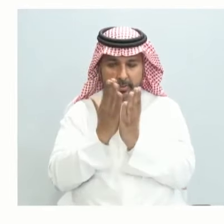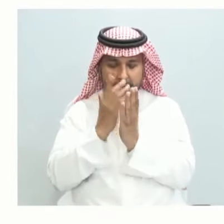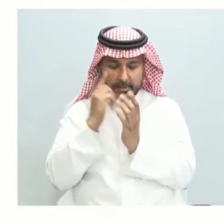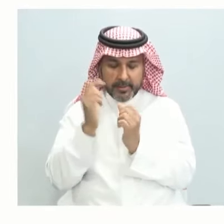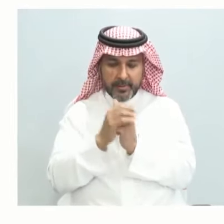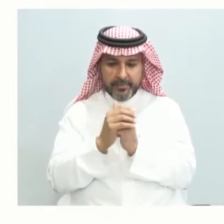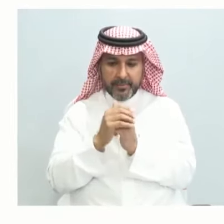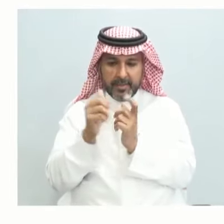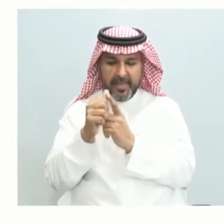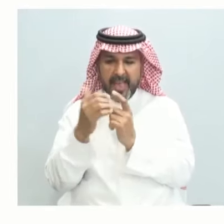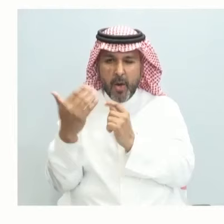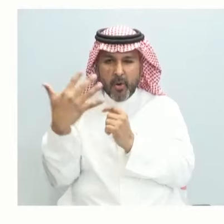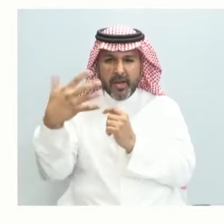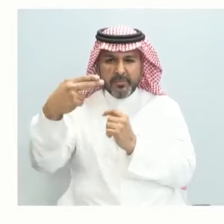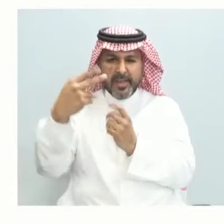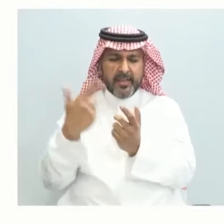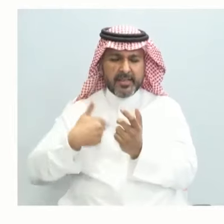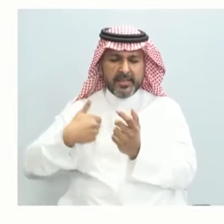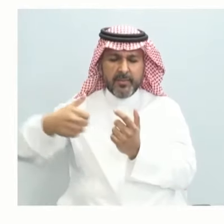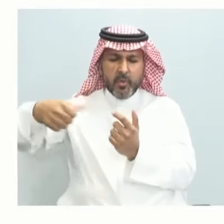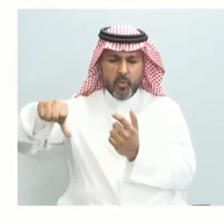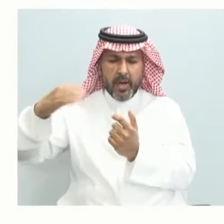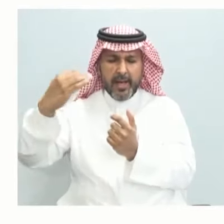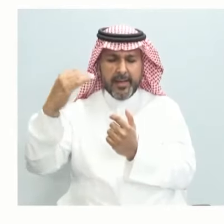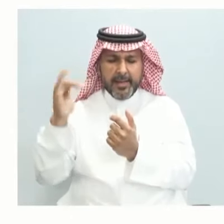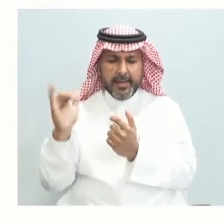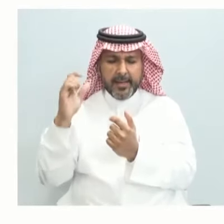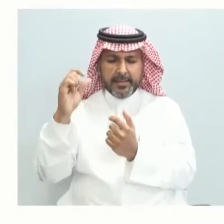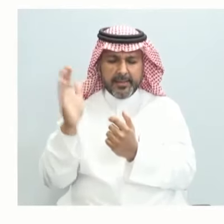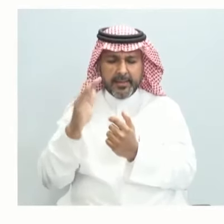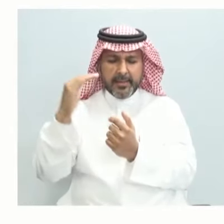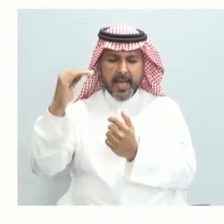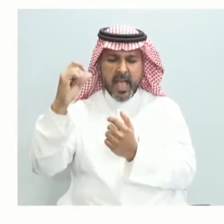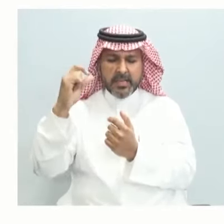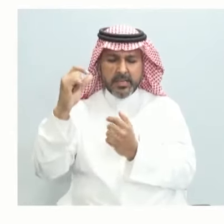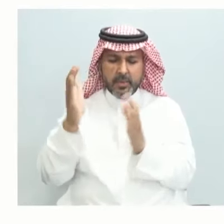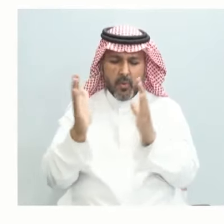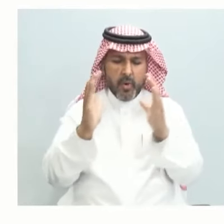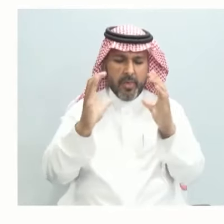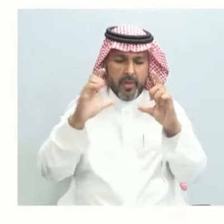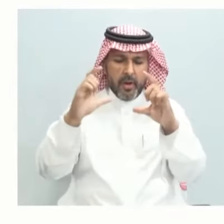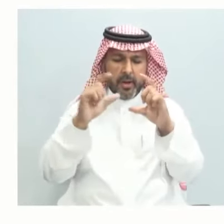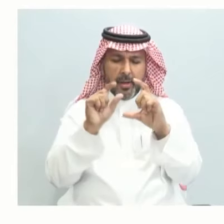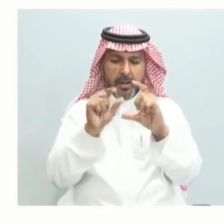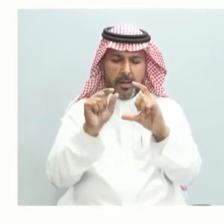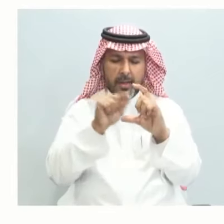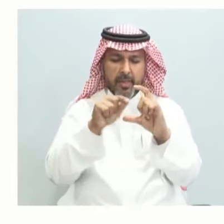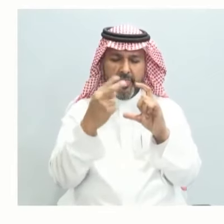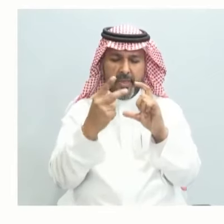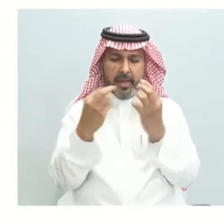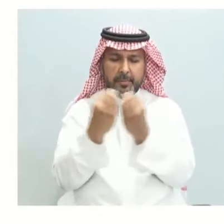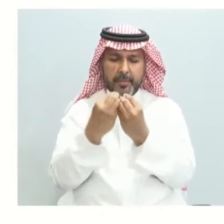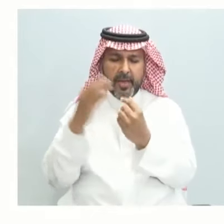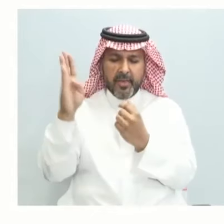واستخدمنا خاصيه التوزيع في توزيع عمليه الضرب بحيث تكون خمسه عين ضرب 4 عين ثم 5 عين ضرب سبعه